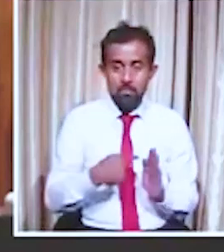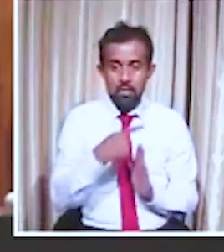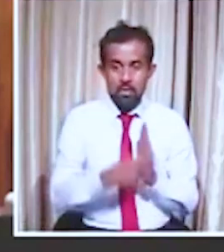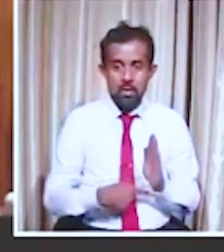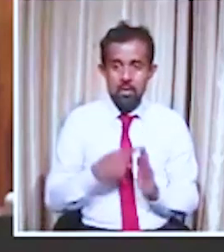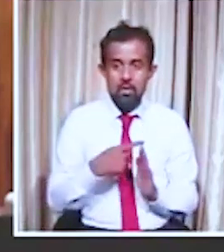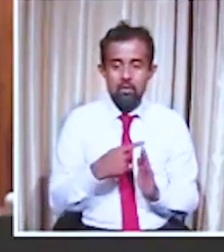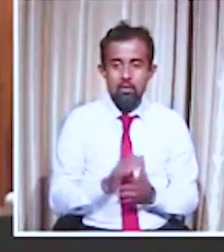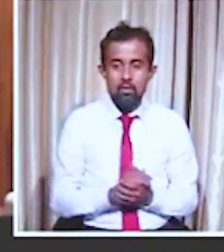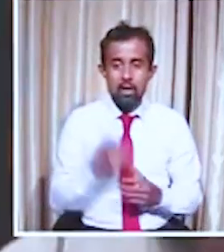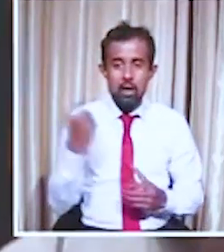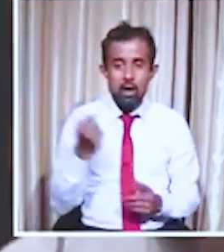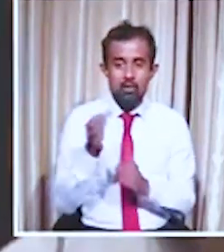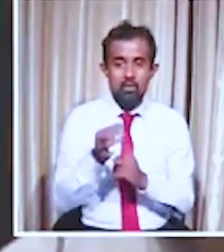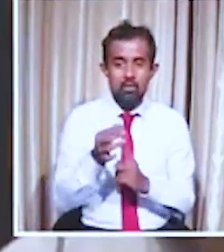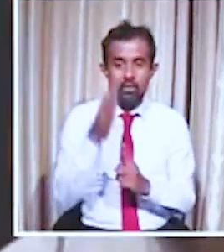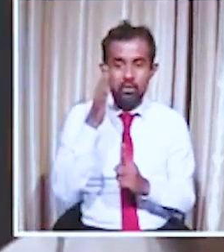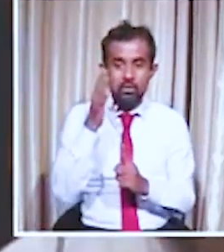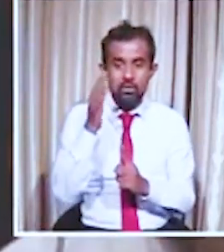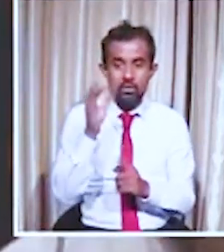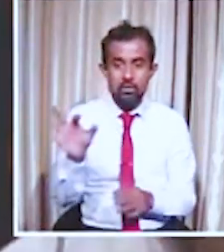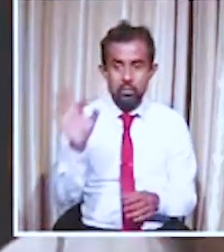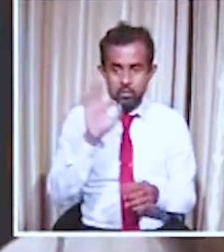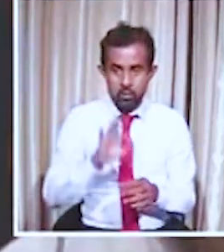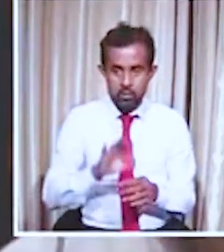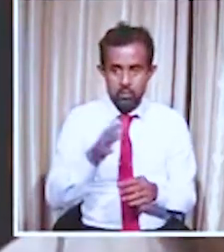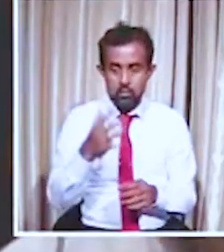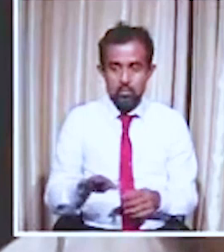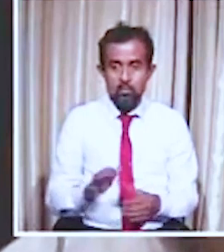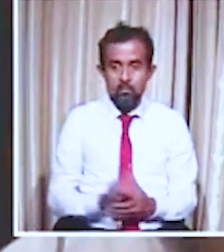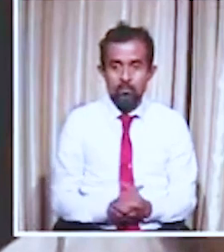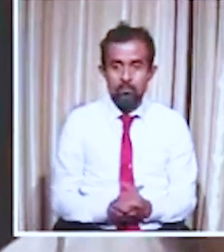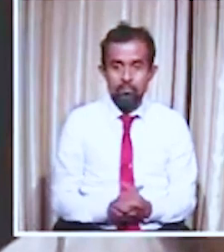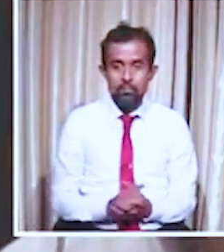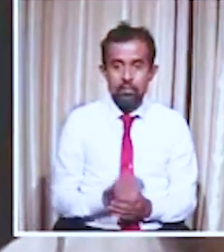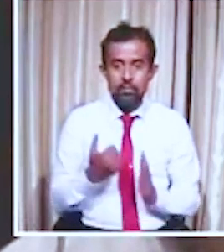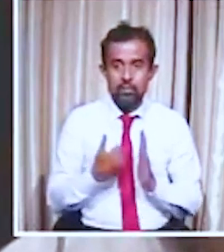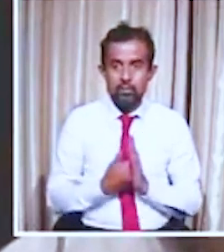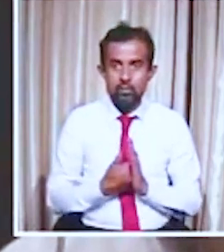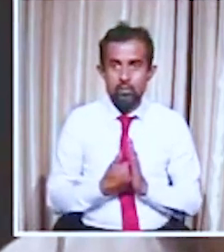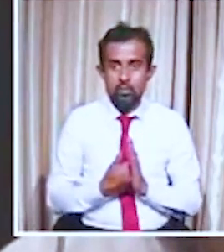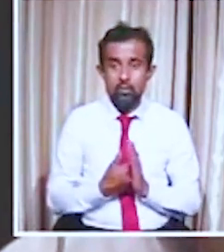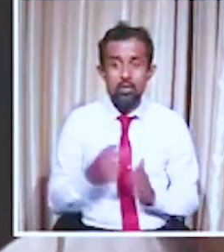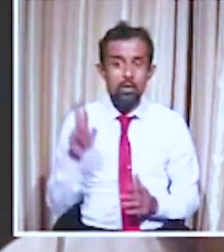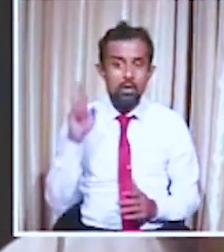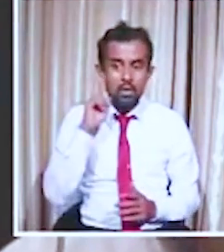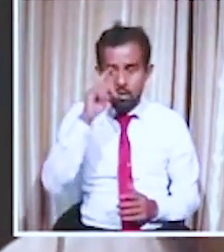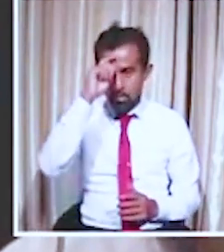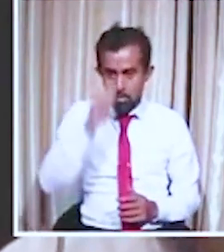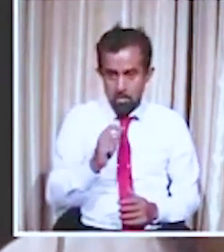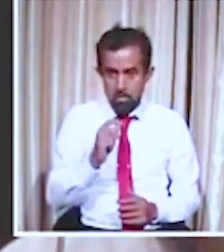புதிய ஜனாதிபதியாக தெரிவு செய்யப்பட்டிருக்கின்ற அதிமேதகு ரணில் விக்ரமசிங் அவர்களுக்கும், அதேபோன்று புதிய பிரதமர்